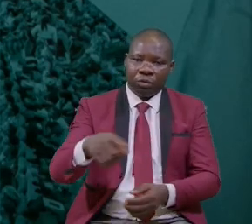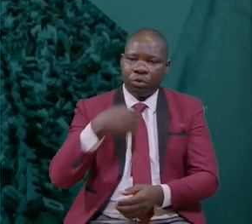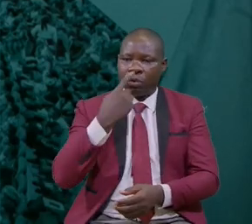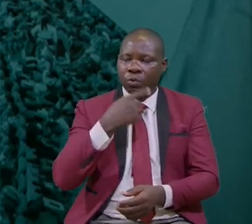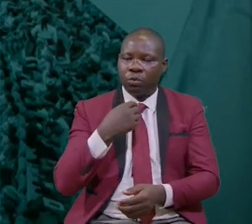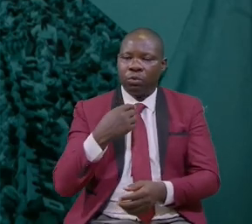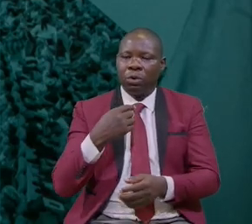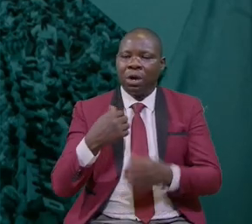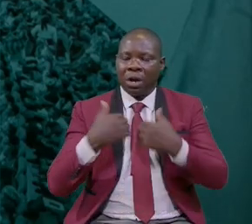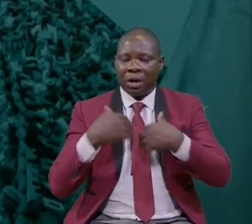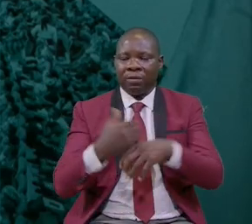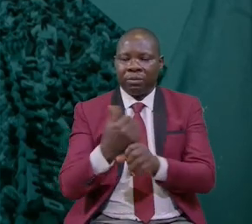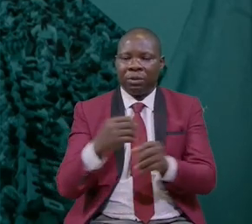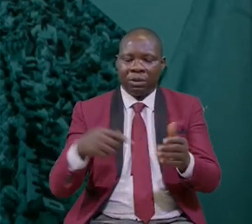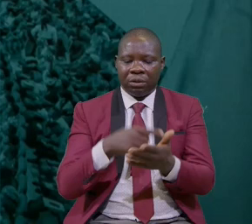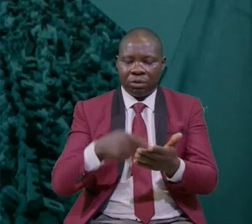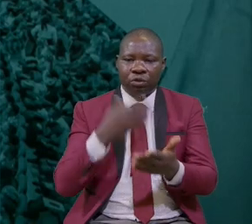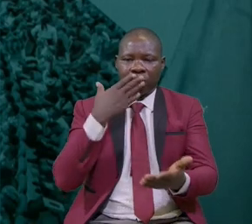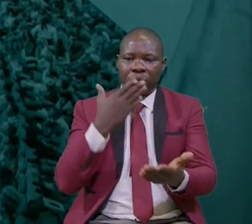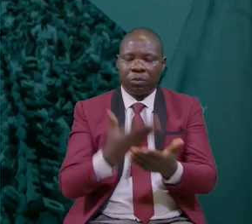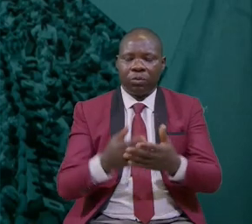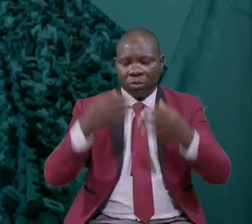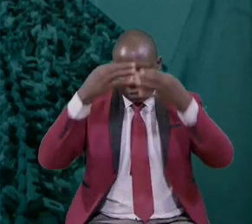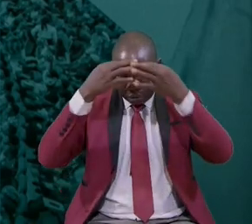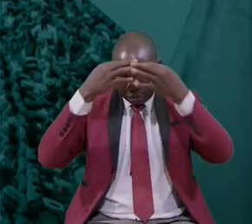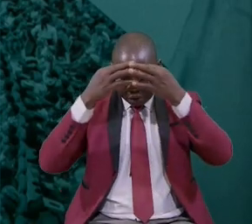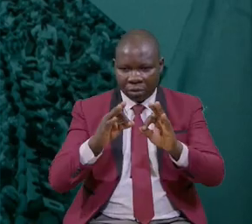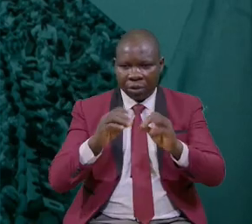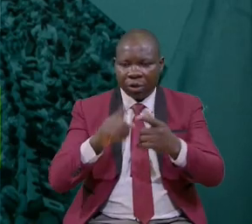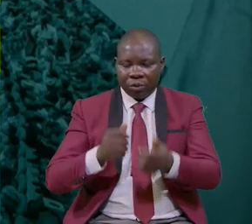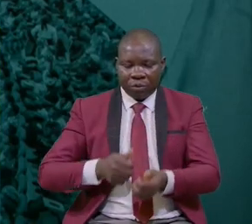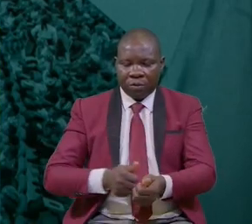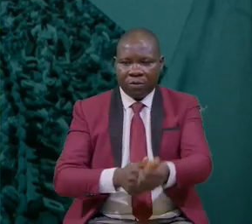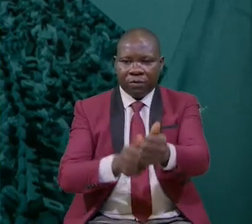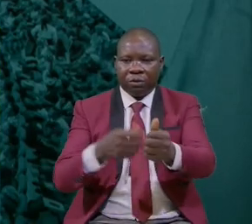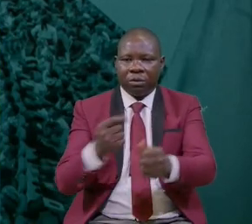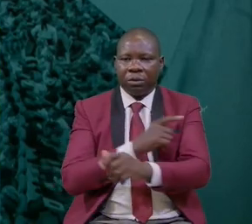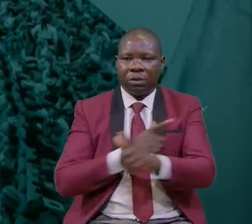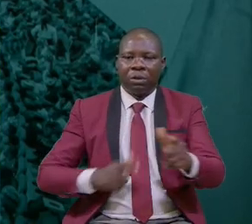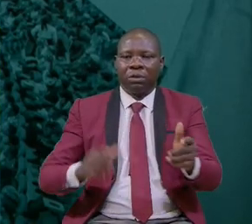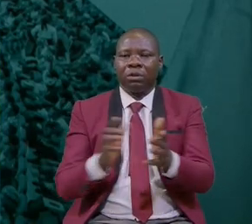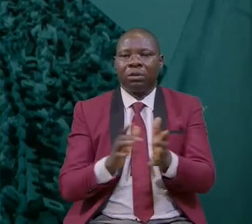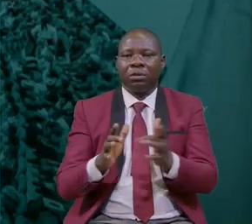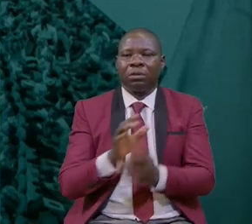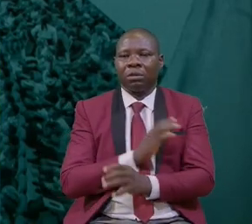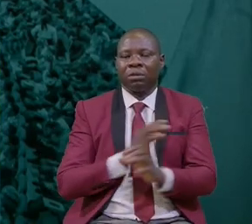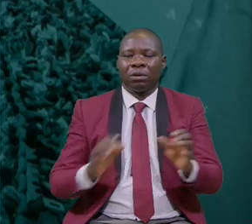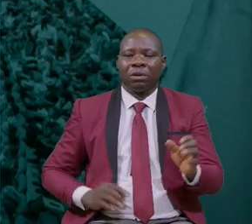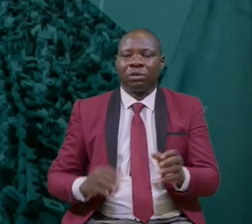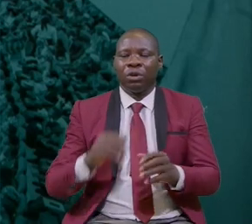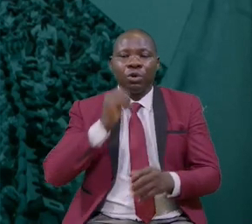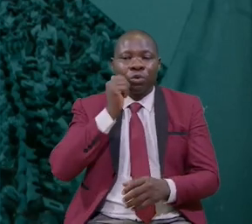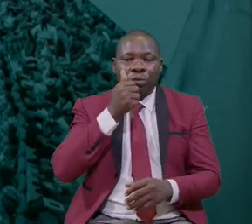Demain, dans l'après-midi. Maintenant, pour ceux qui sont dans nos différentes nations, il y aura aussi une séance spéciale pour